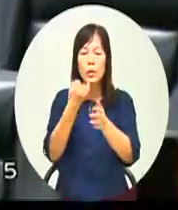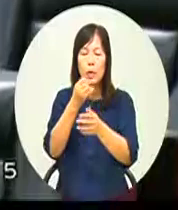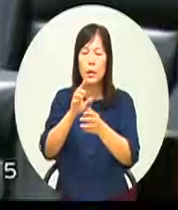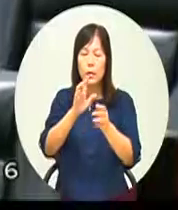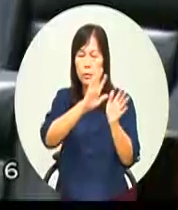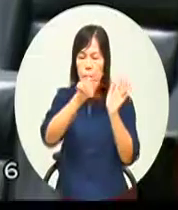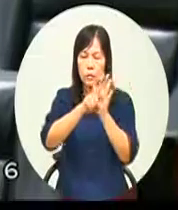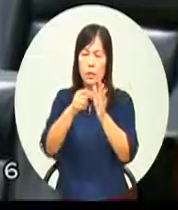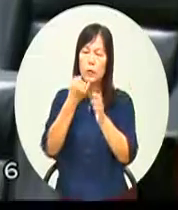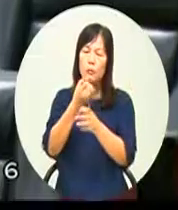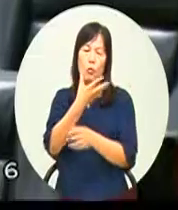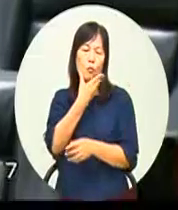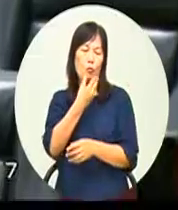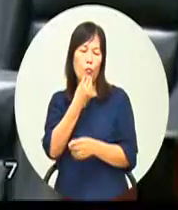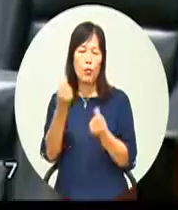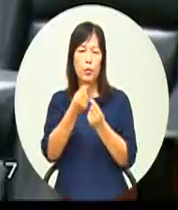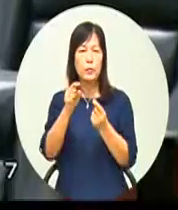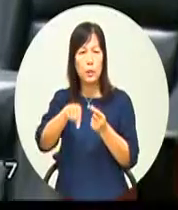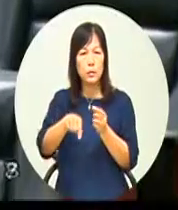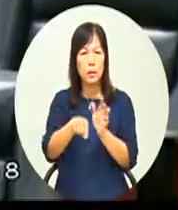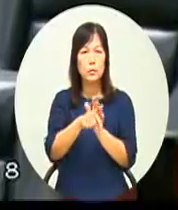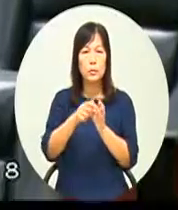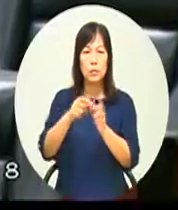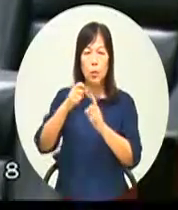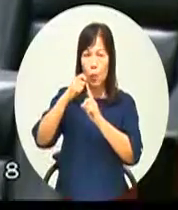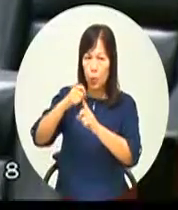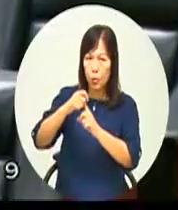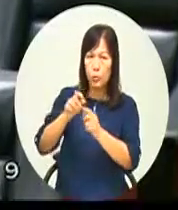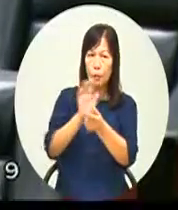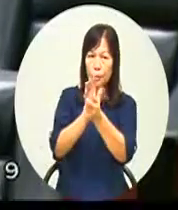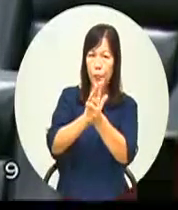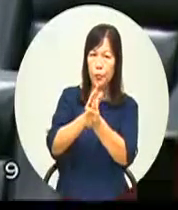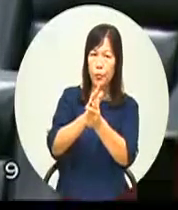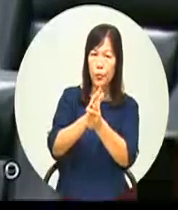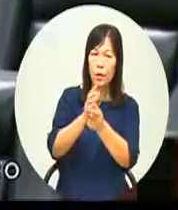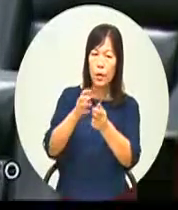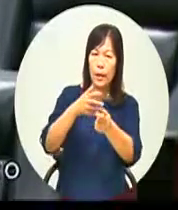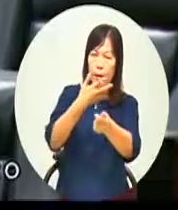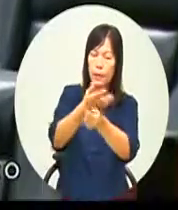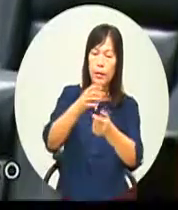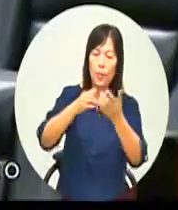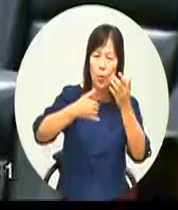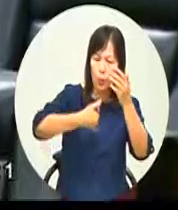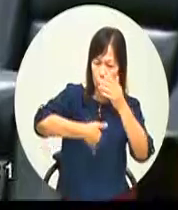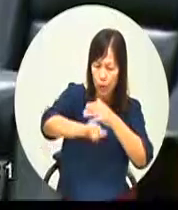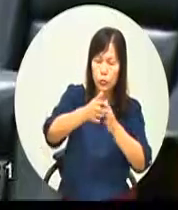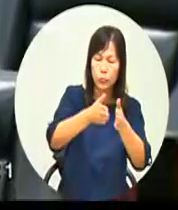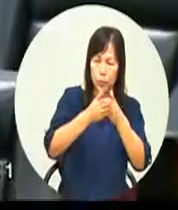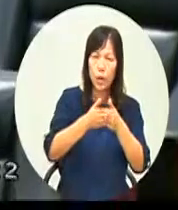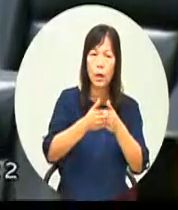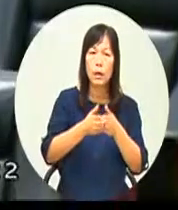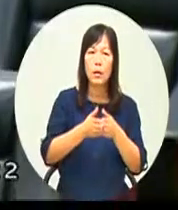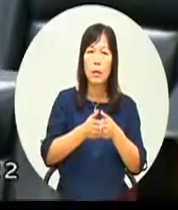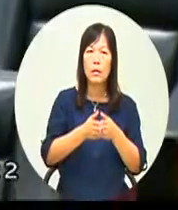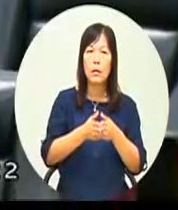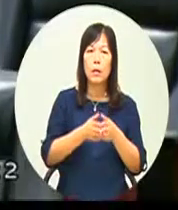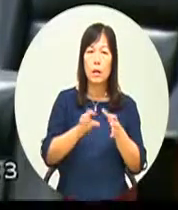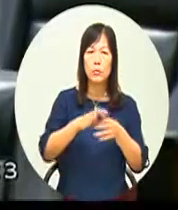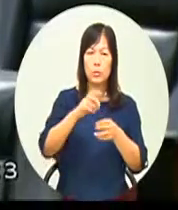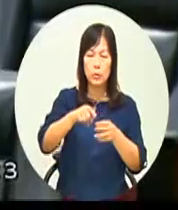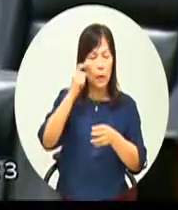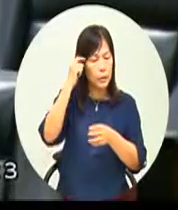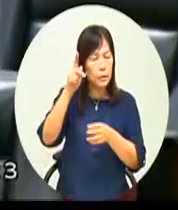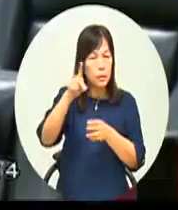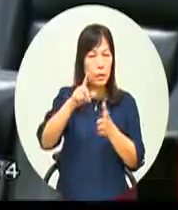享受到这样子类似公共运输服务的载具，提供他们外出的需求，在这边也是利用这个机